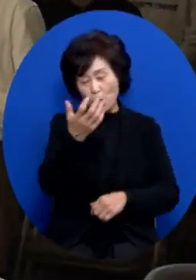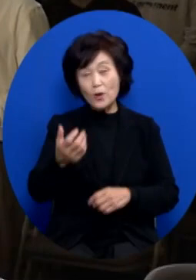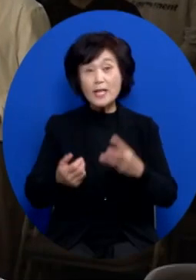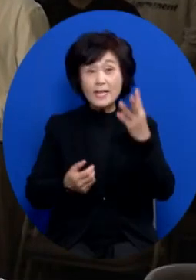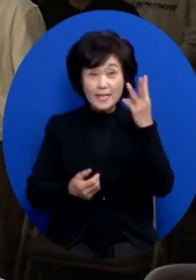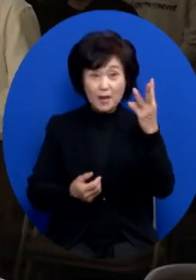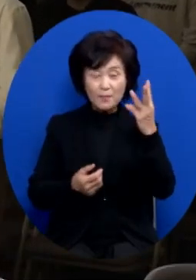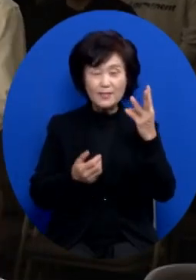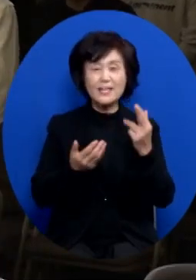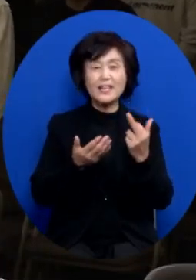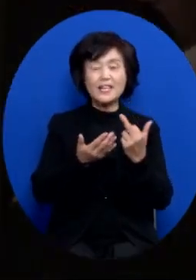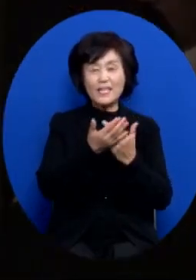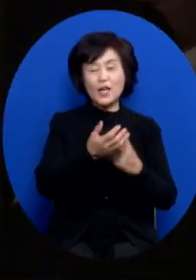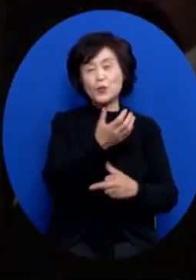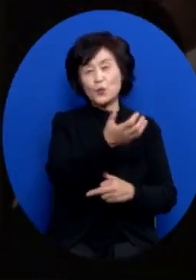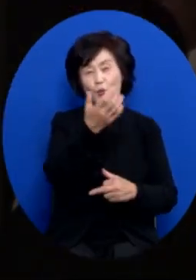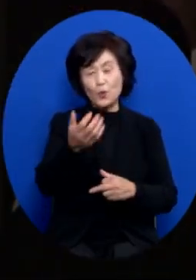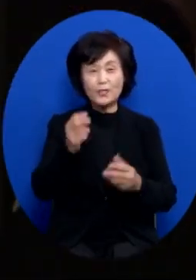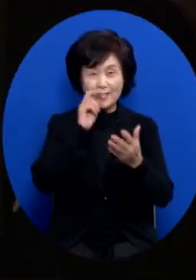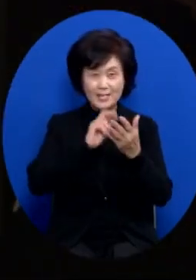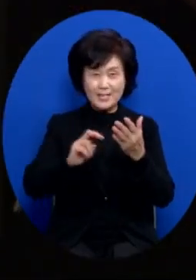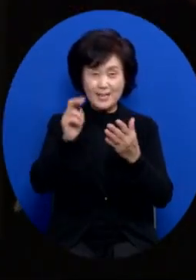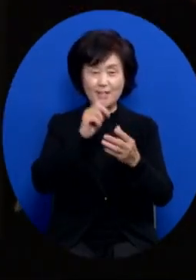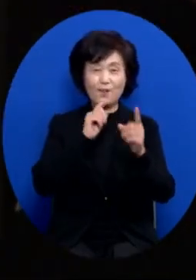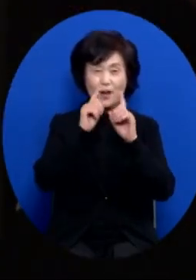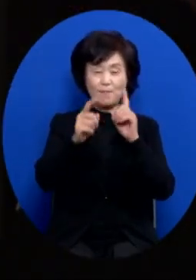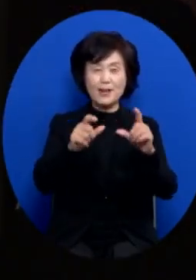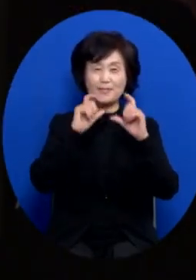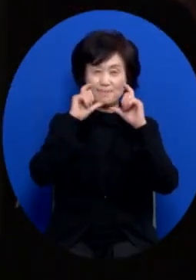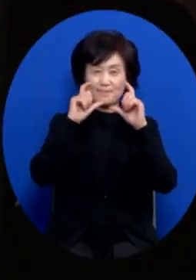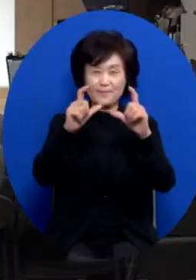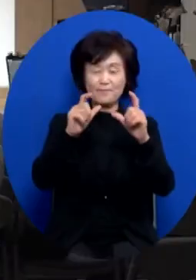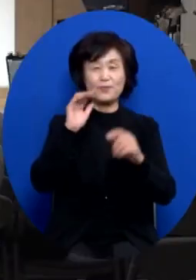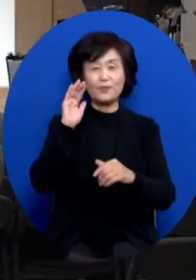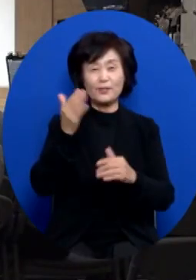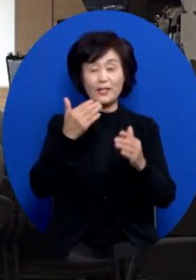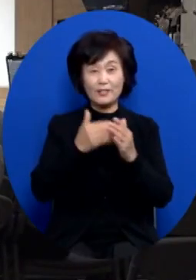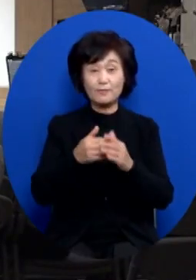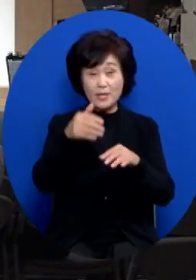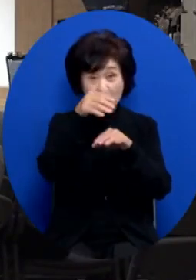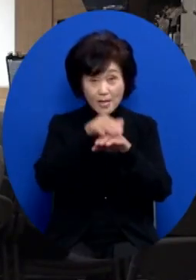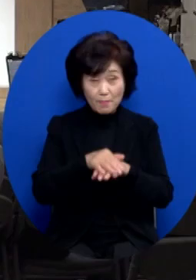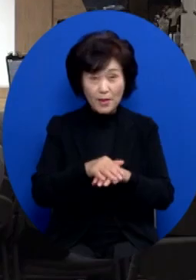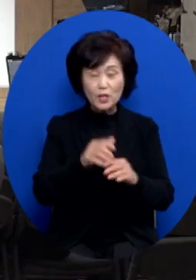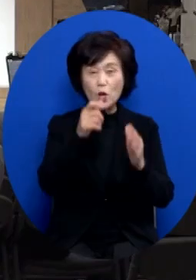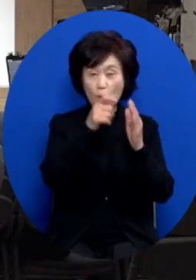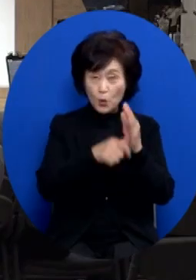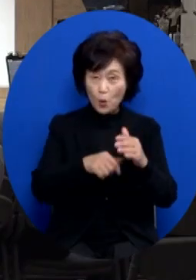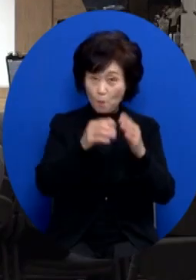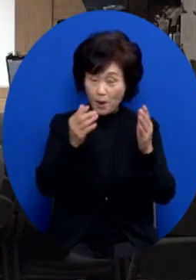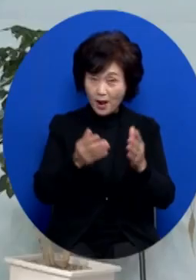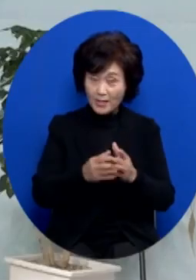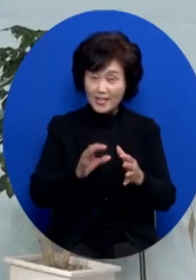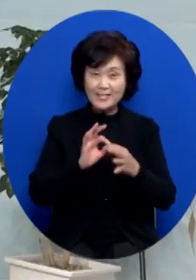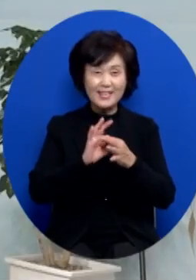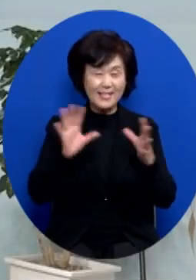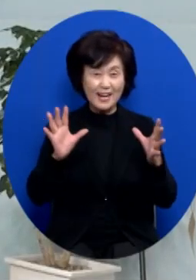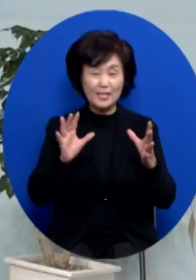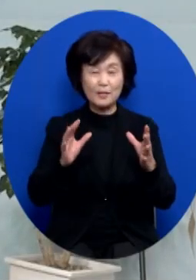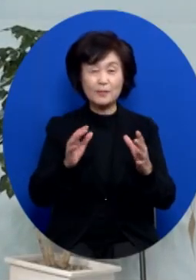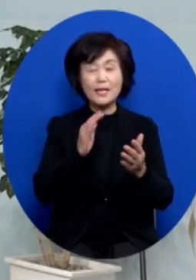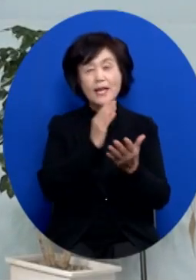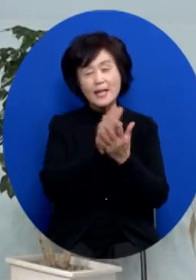걸쳐 제주 전역에서 찬양과 말씀이 선포됐습니다. 각 집회는 교파와 단체를 초월해 다양한